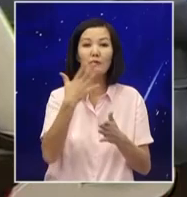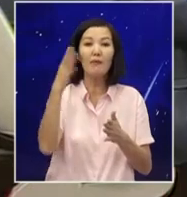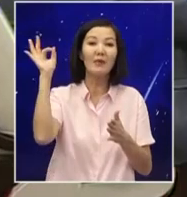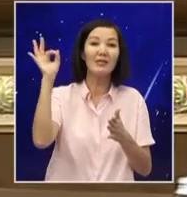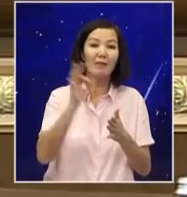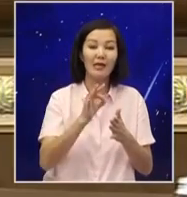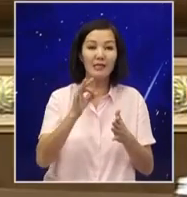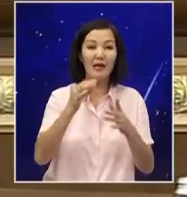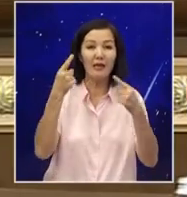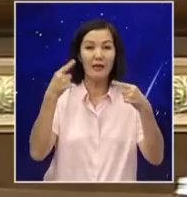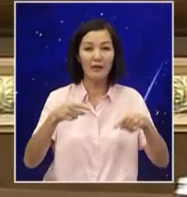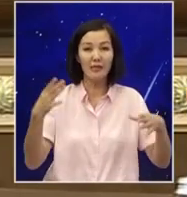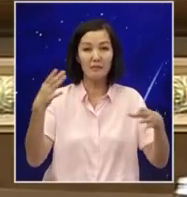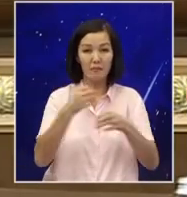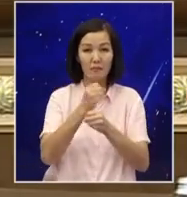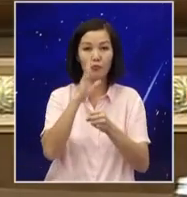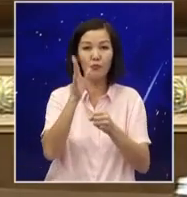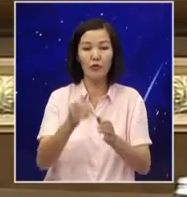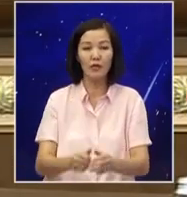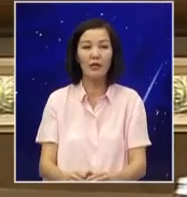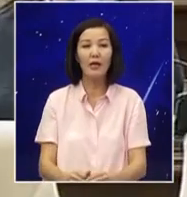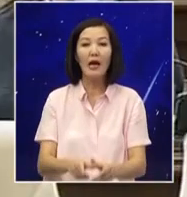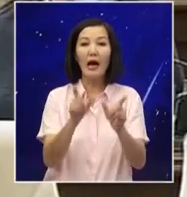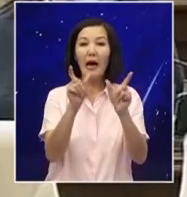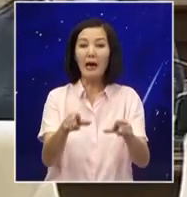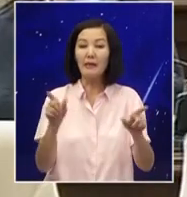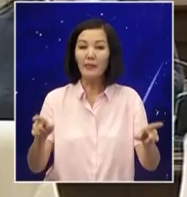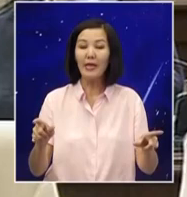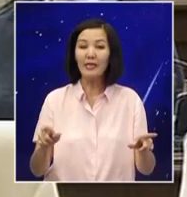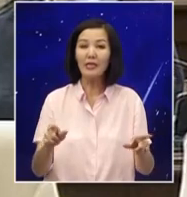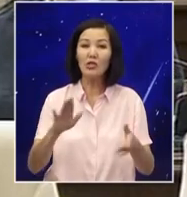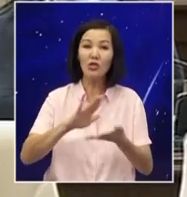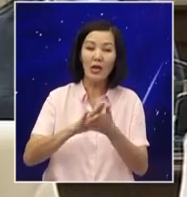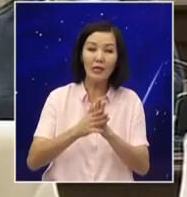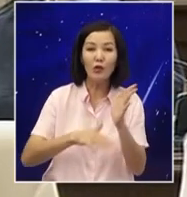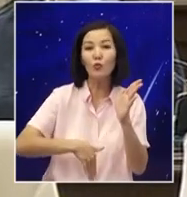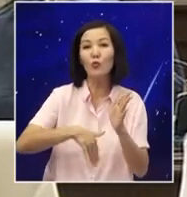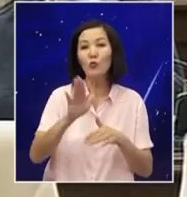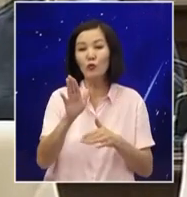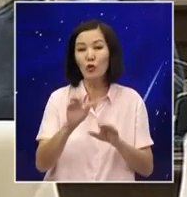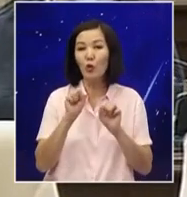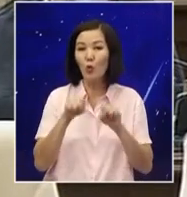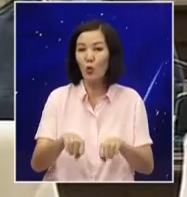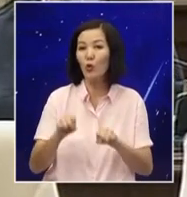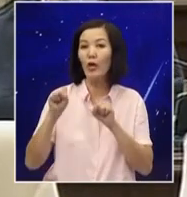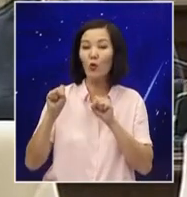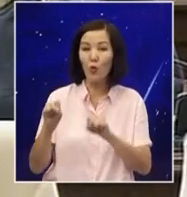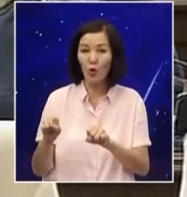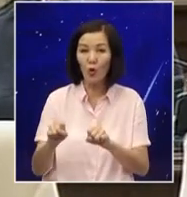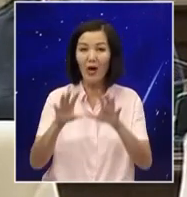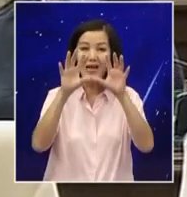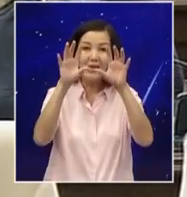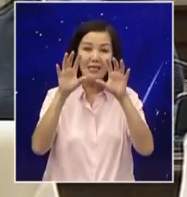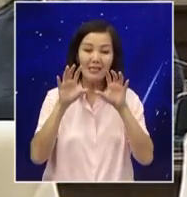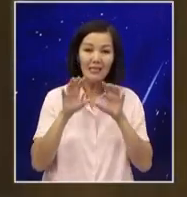25%-ға сирейді. Азаматтарымыздың лайықты өмір сүруіне жағдай жасауға, олардың құқықтарын қорғауға, заң